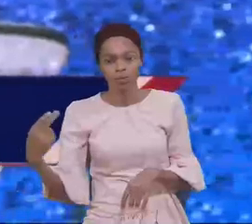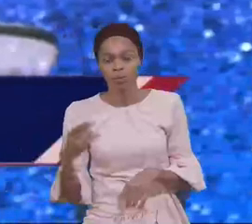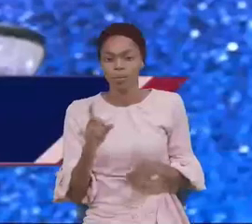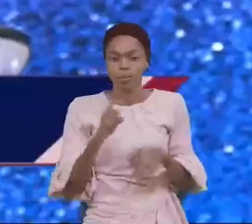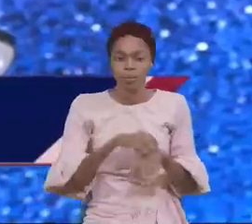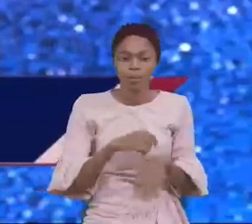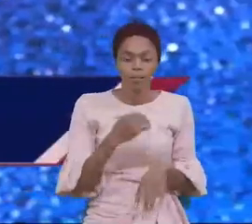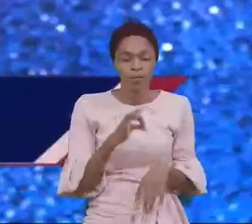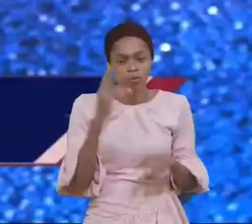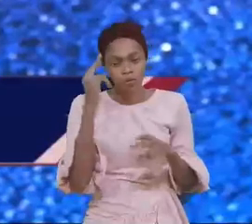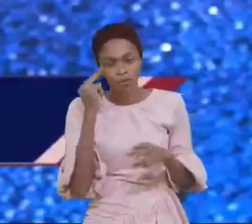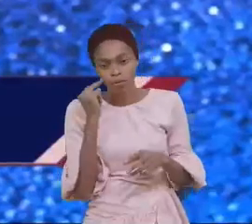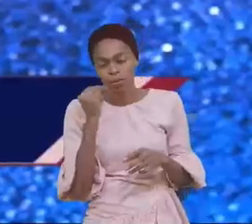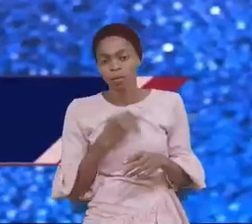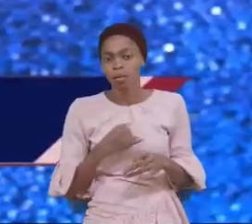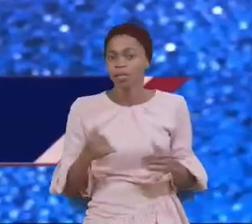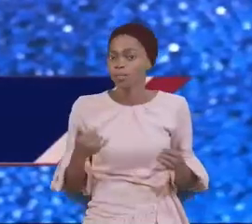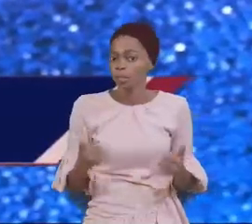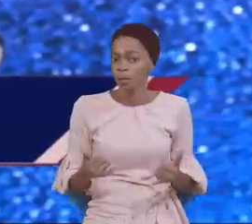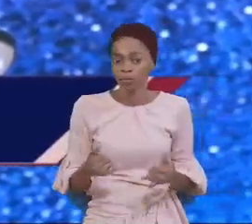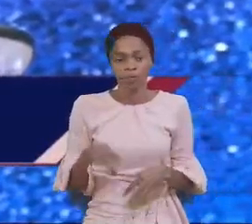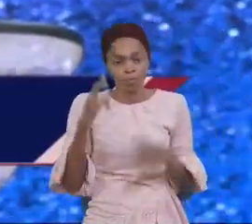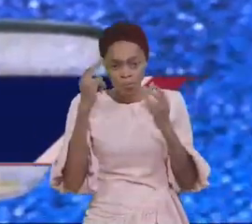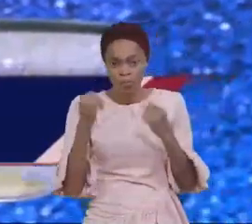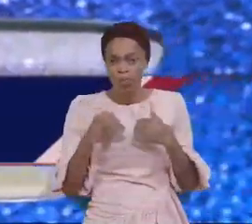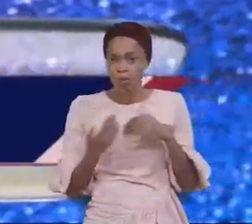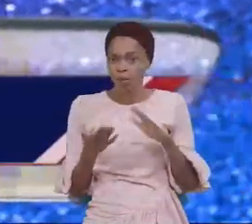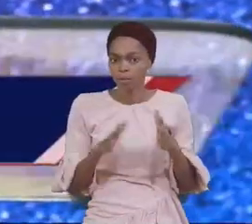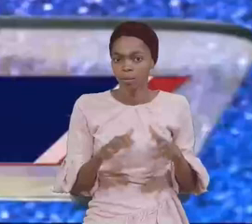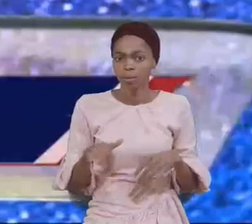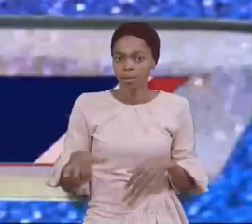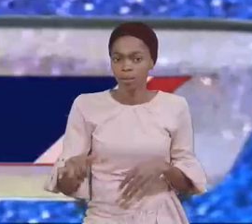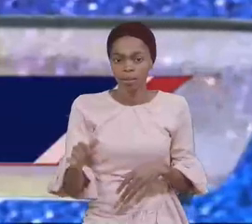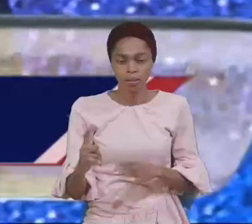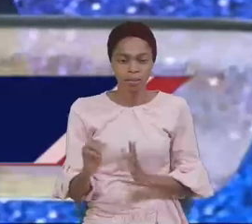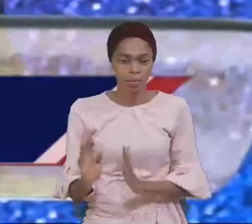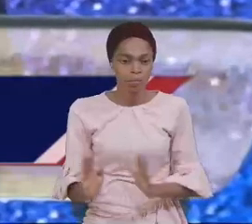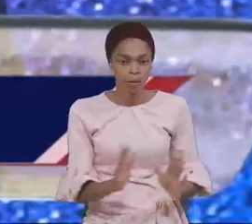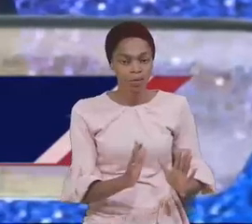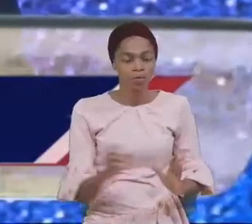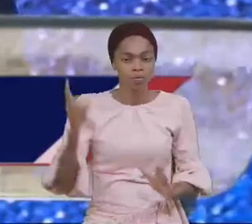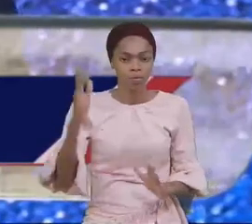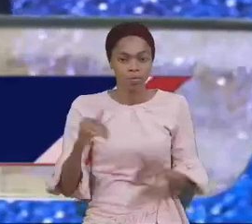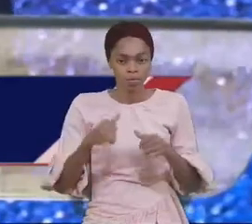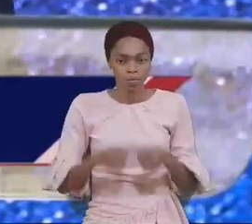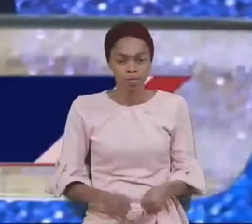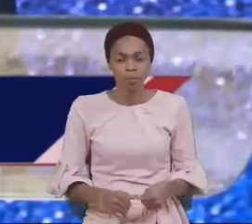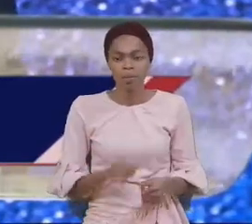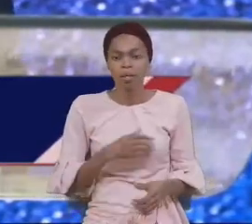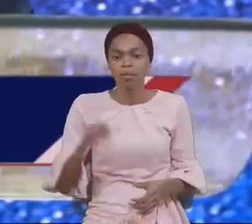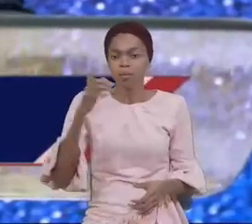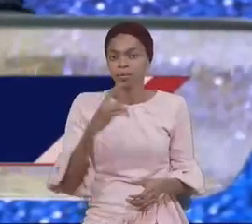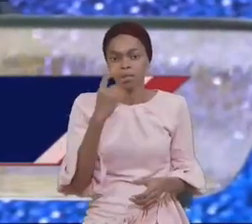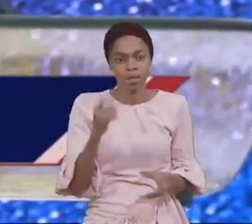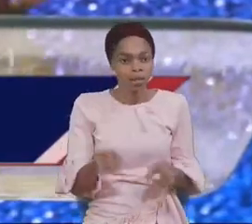Moïse. Maintenant, quoique Moïse ne soit plus là, le projet de Dieu demeure et dit, comme je